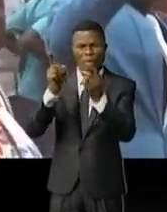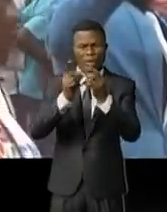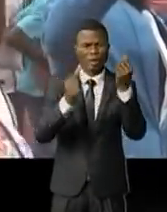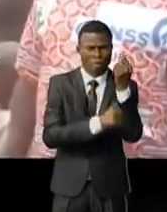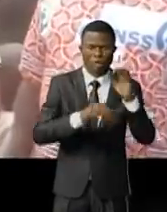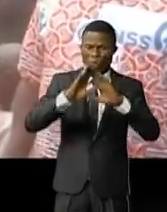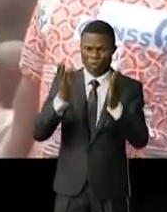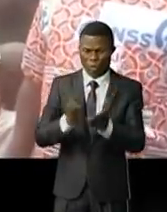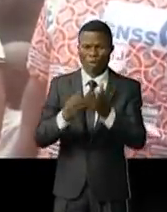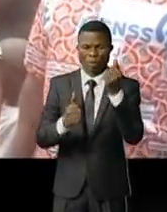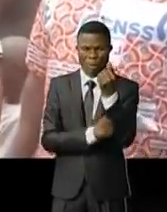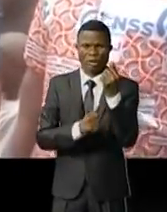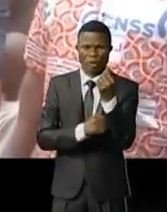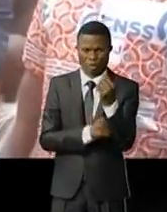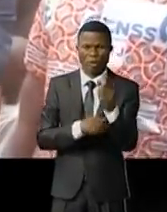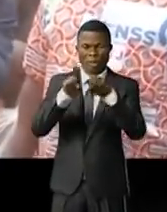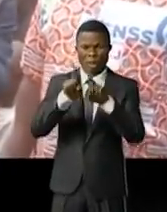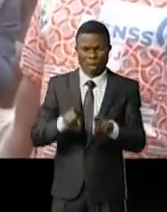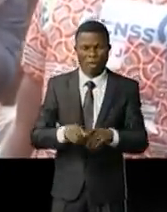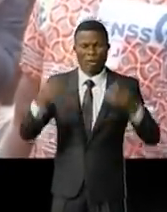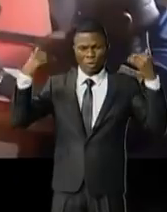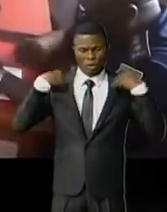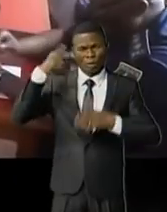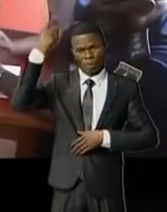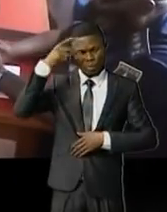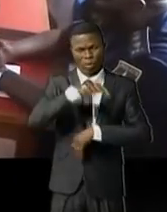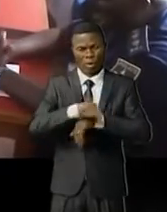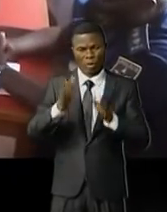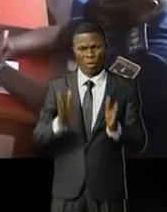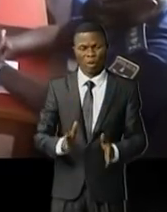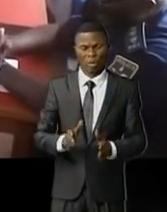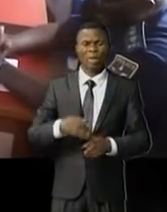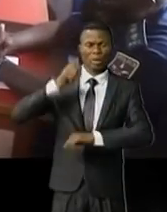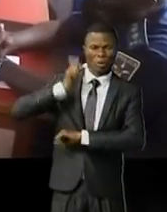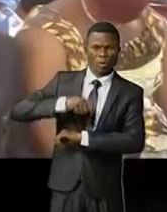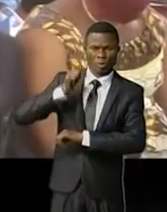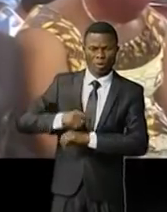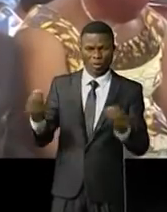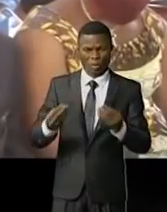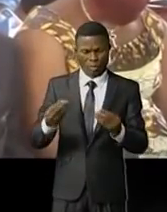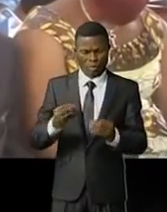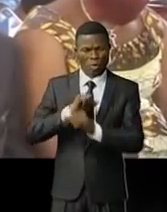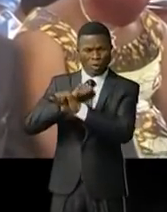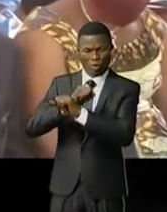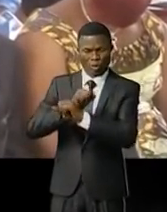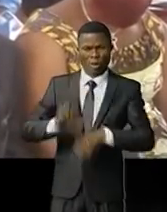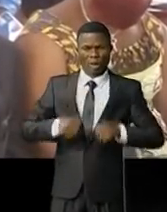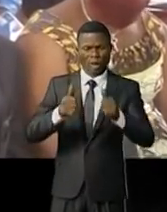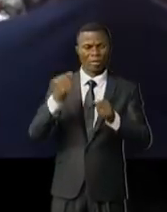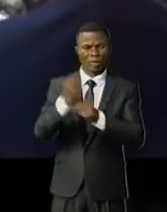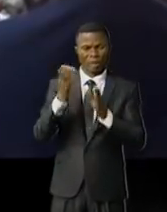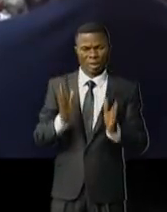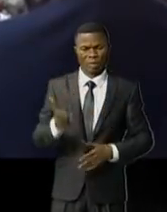auprès de toutes les couches sociales, y compris des autorités politico-administratives et judiciaires, afin de garantir la vie de leurs